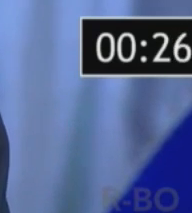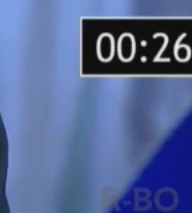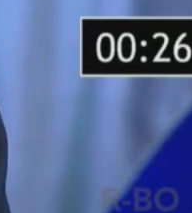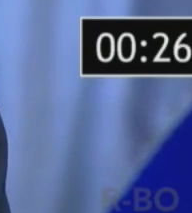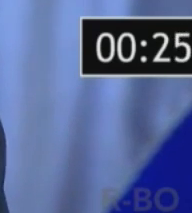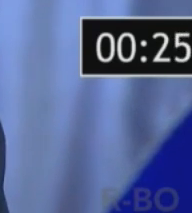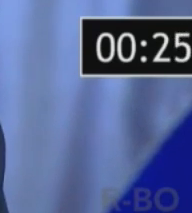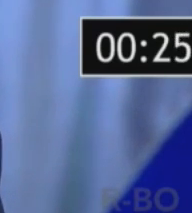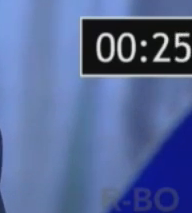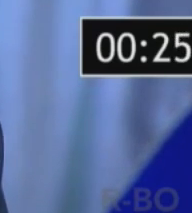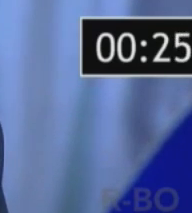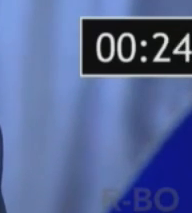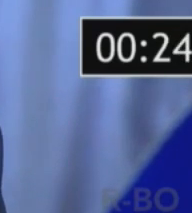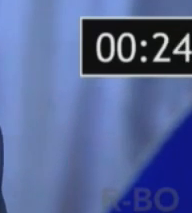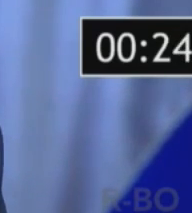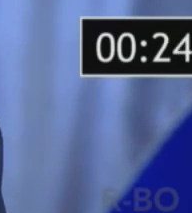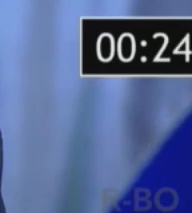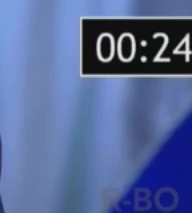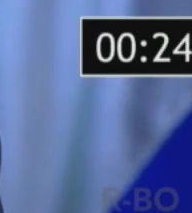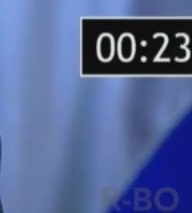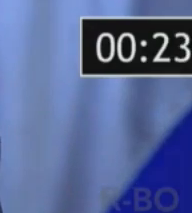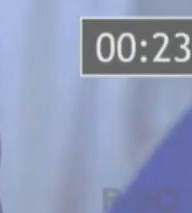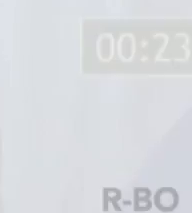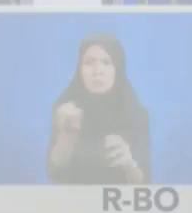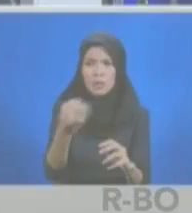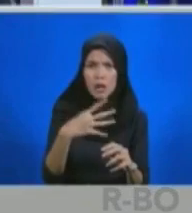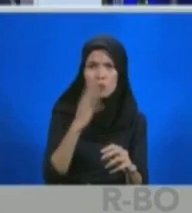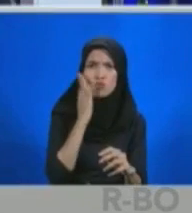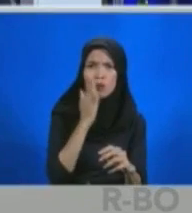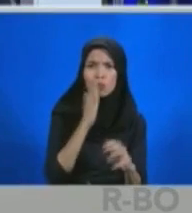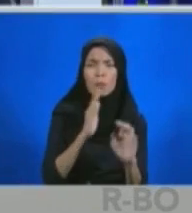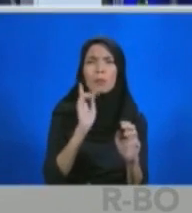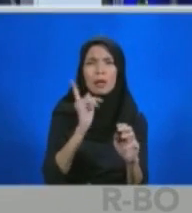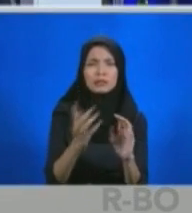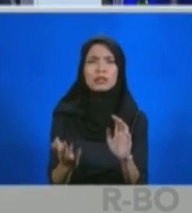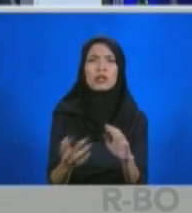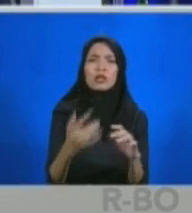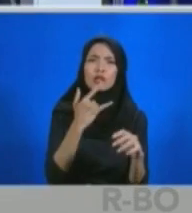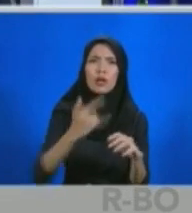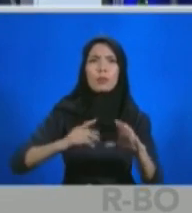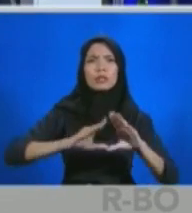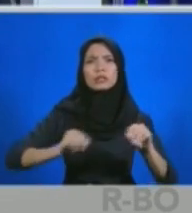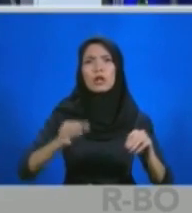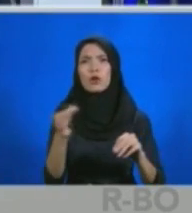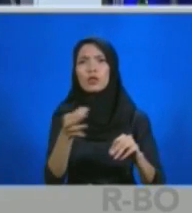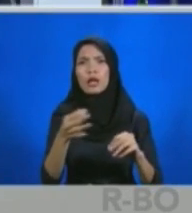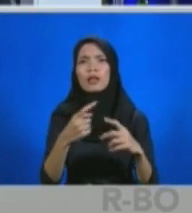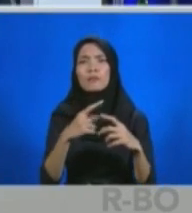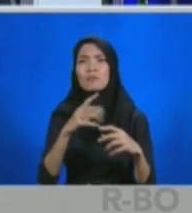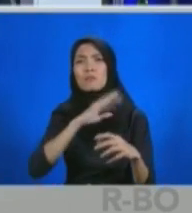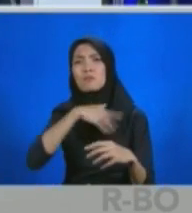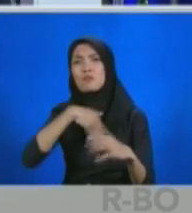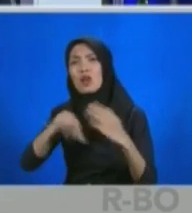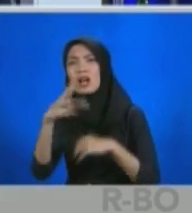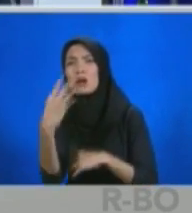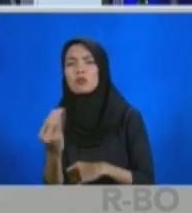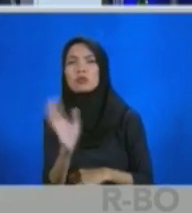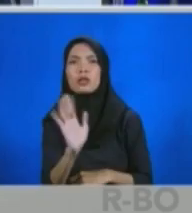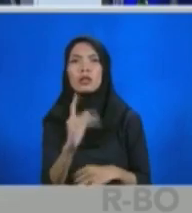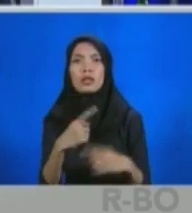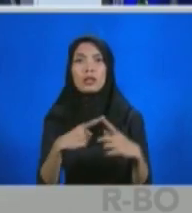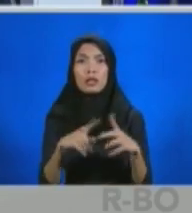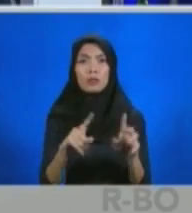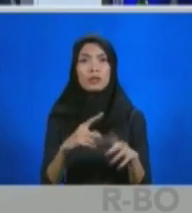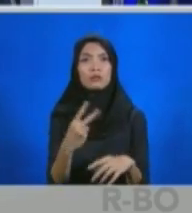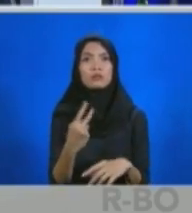datang ke tokonya yang ada di pasar tradisional banyak sekali milenial-milenial seperti Rahman bersama Prabowo sandi kita